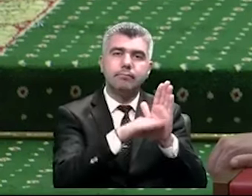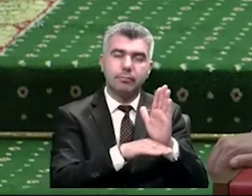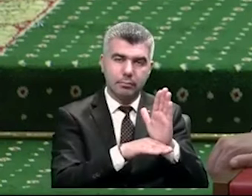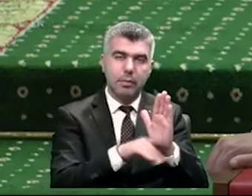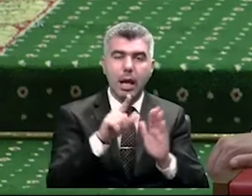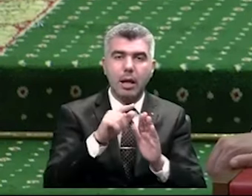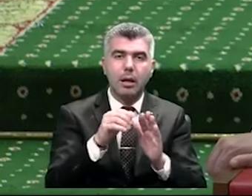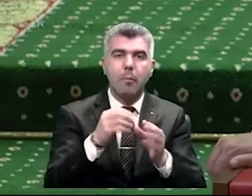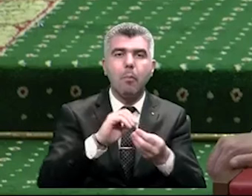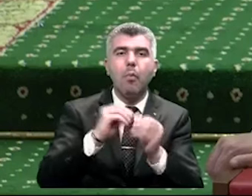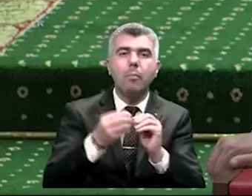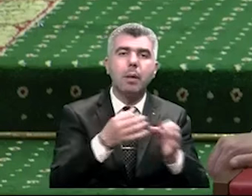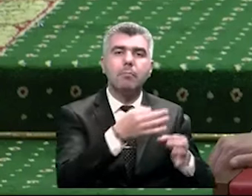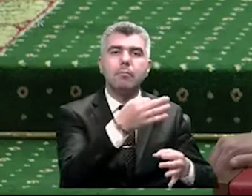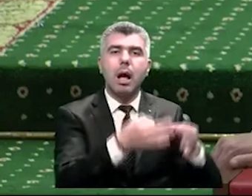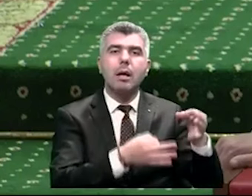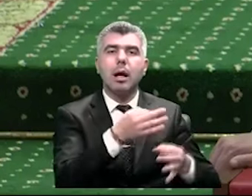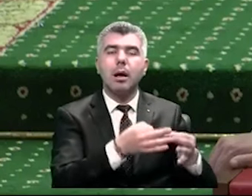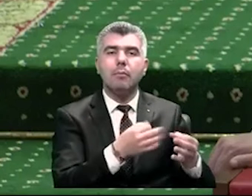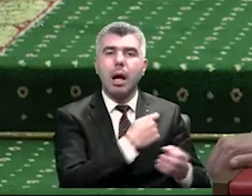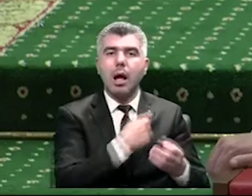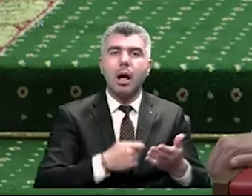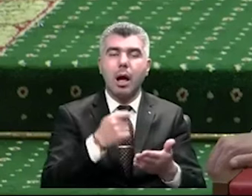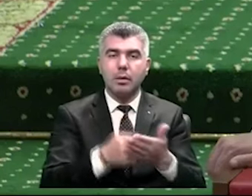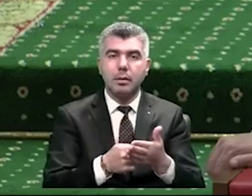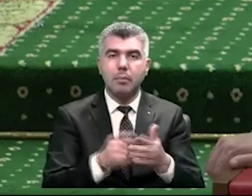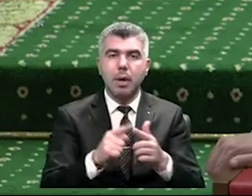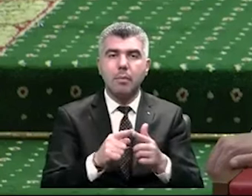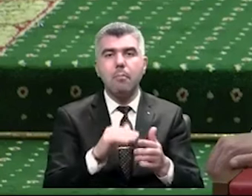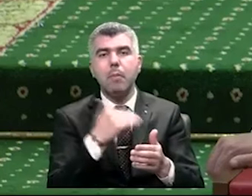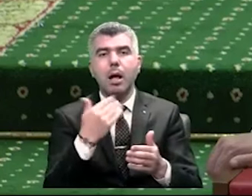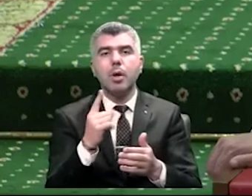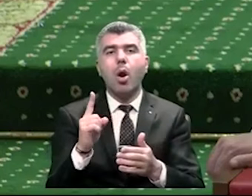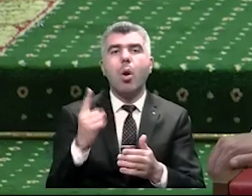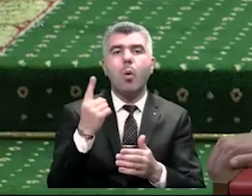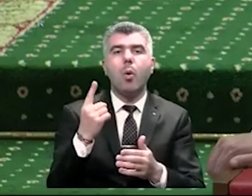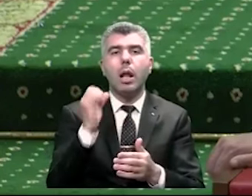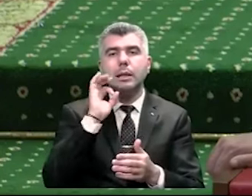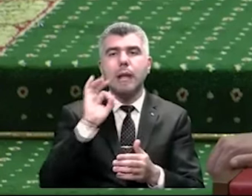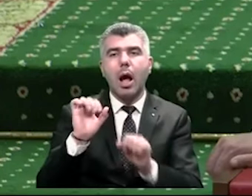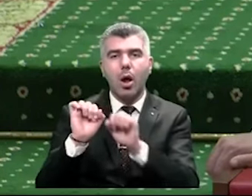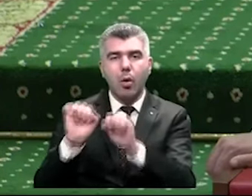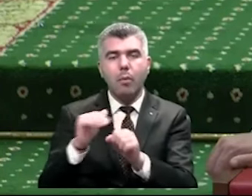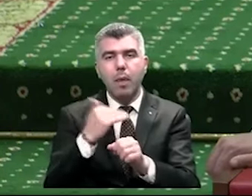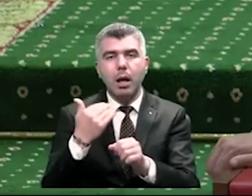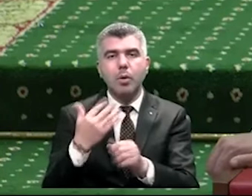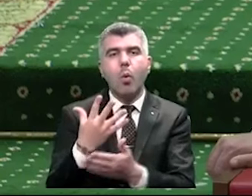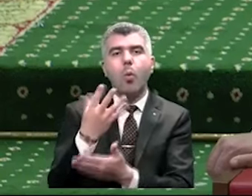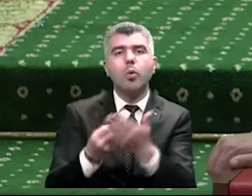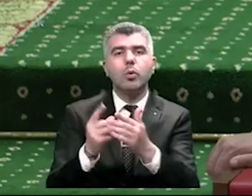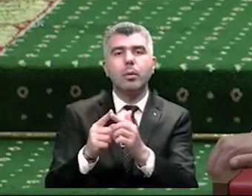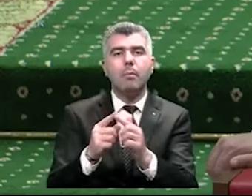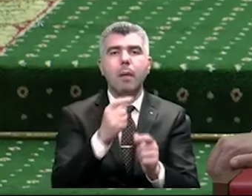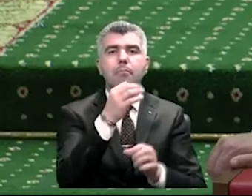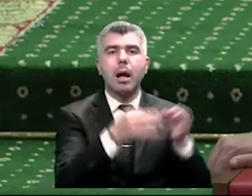نزاعا قضائيا بين ورثه ملكها السابق وملكها الحاليين قامت الوزاره من خلال الوكاله